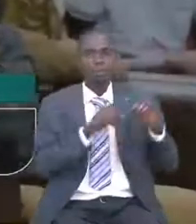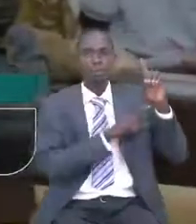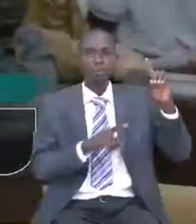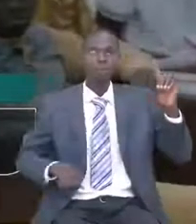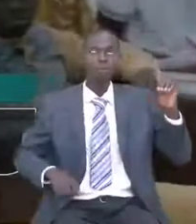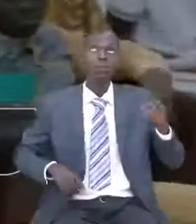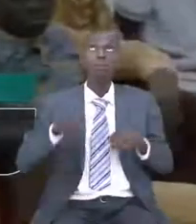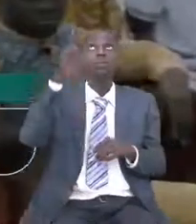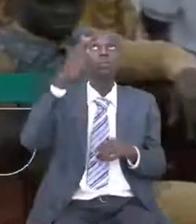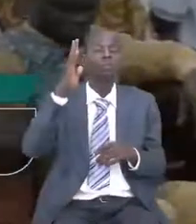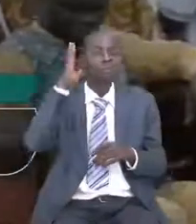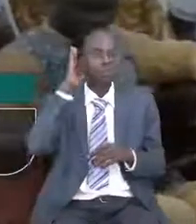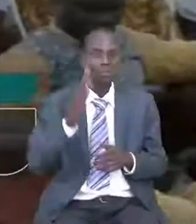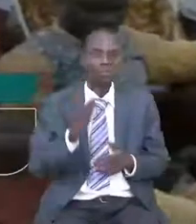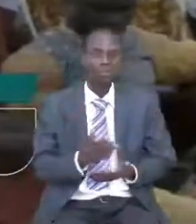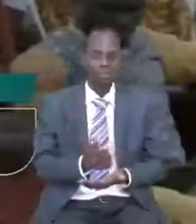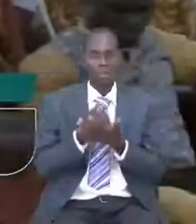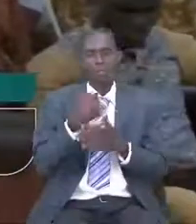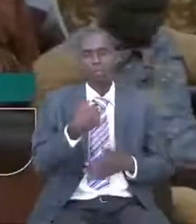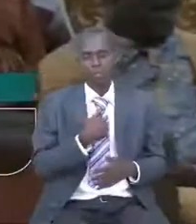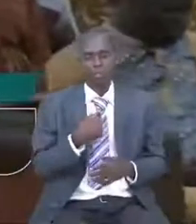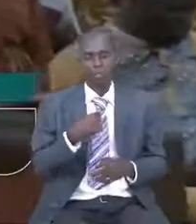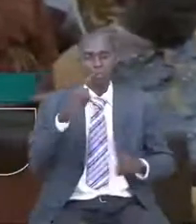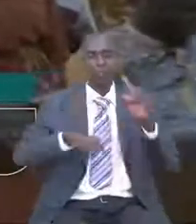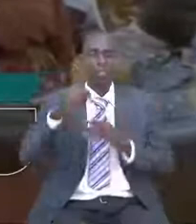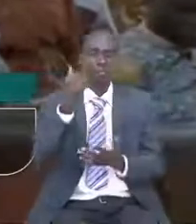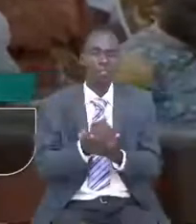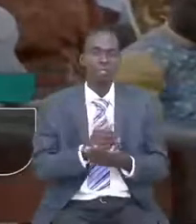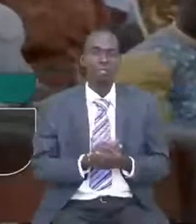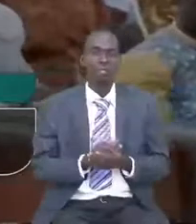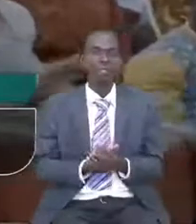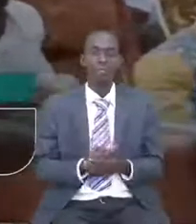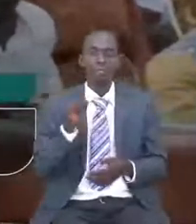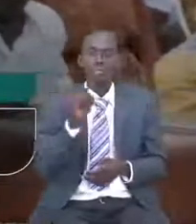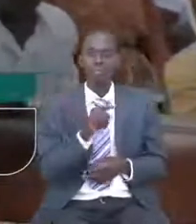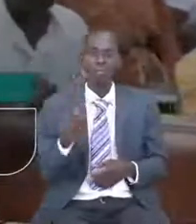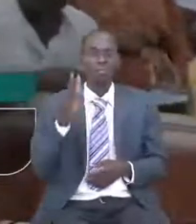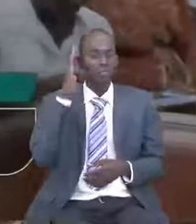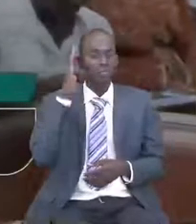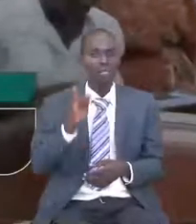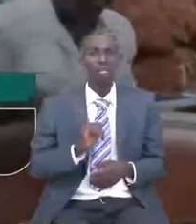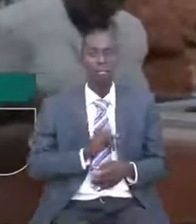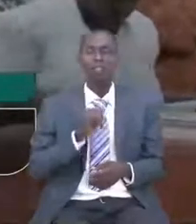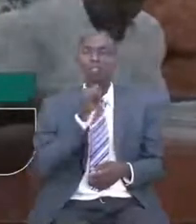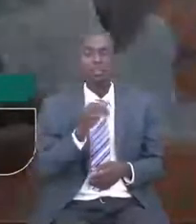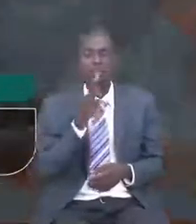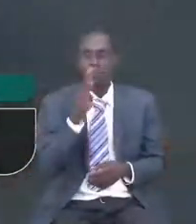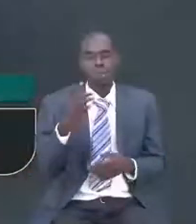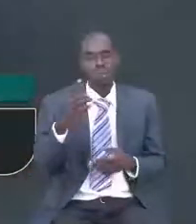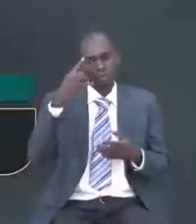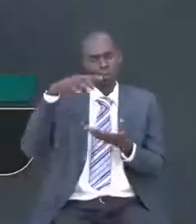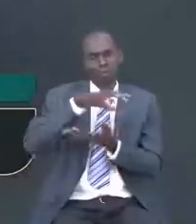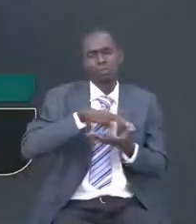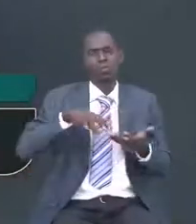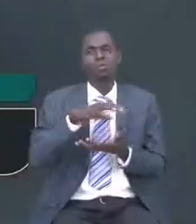d'Ésaïe. Mais le Seigneur l'Éternel m'a secouru. Amen. C'est pourquoi je n'ai point été déshonoré. Et je ne suis